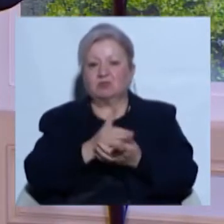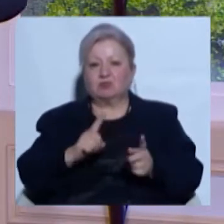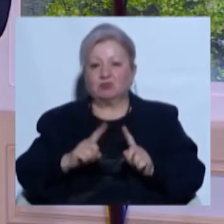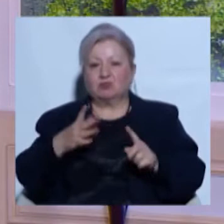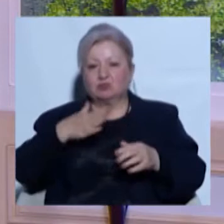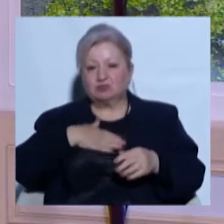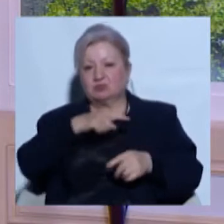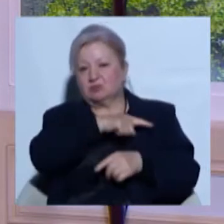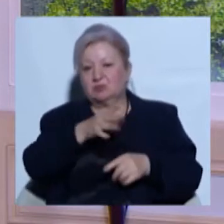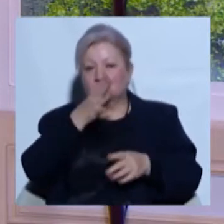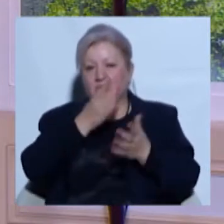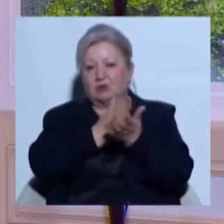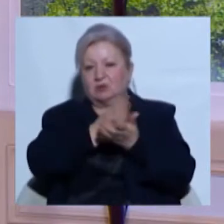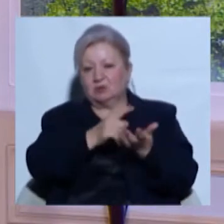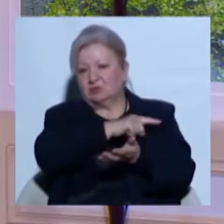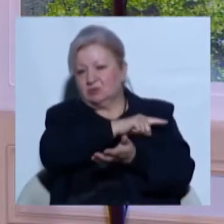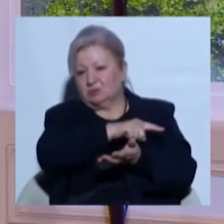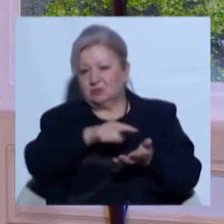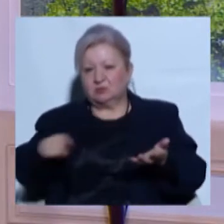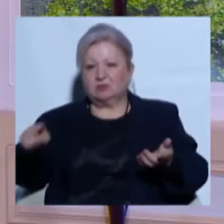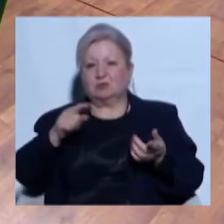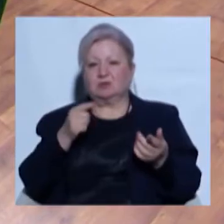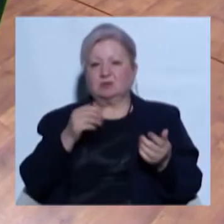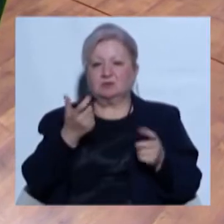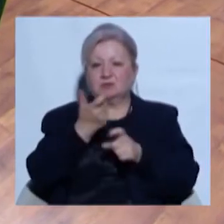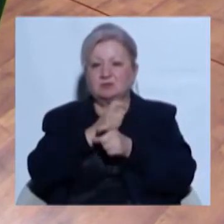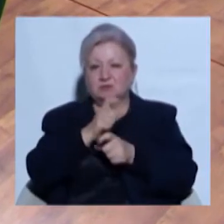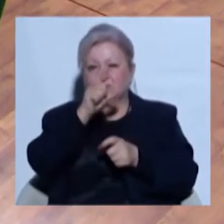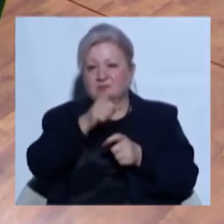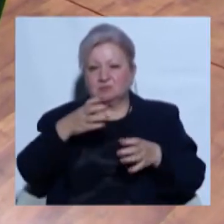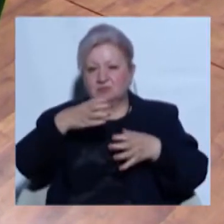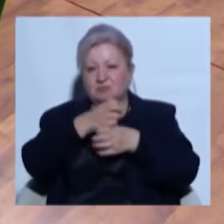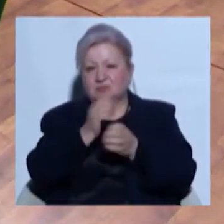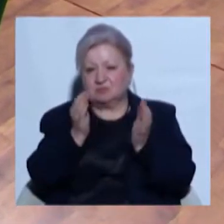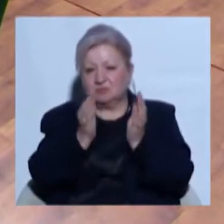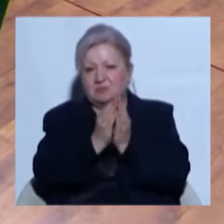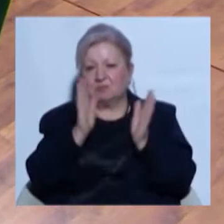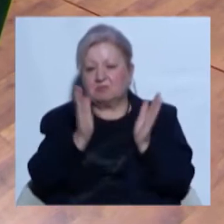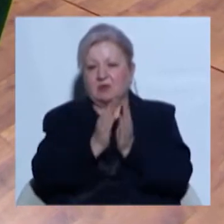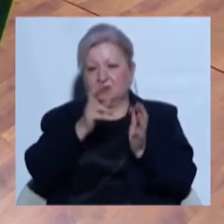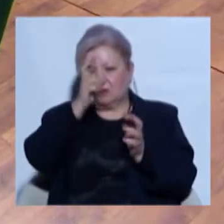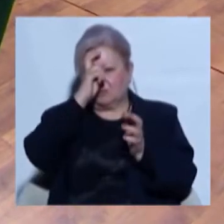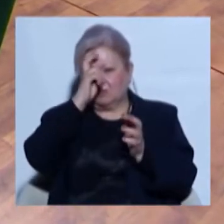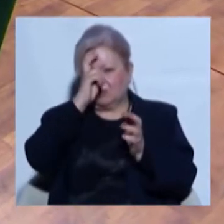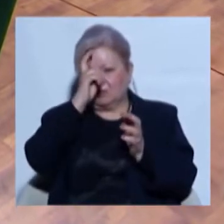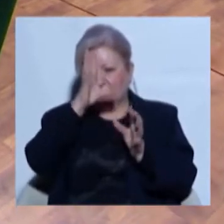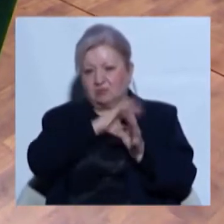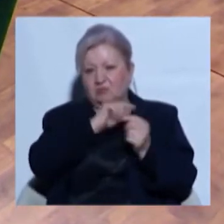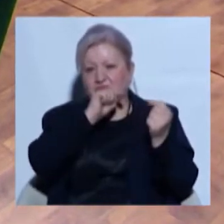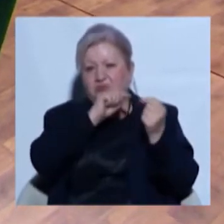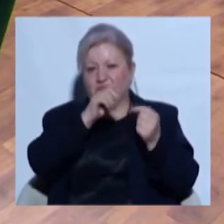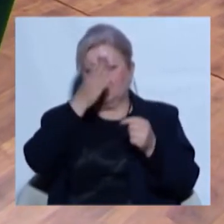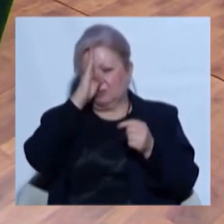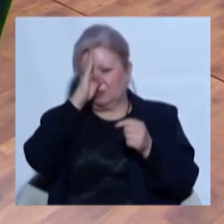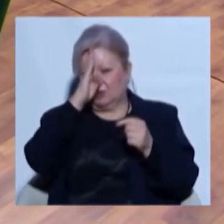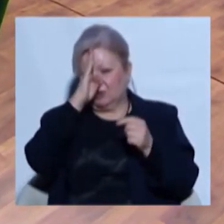ამ ათასწლეულების მანძილზე მცირე რიცხოვნივი ქვეყანა, პატარა ქვეყანა ამდენ მტერს გადაურჩა.